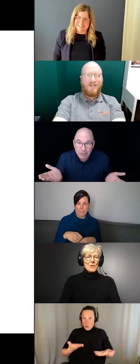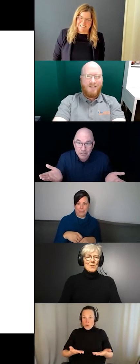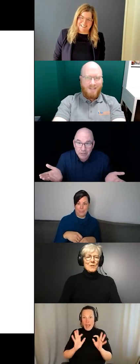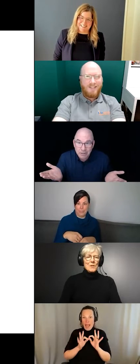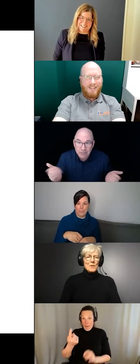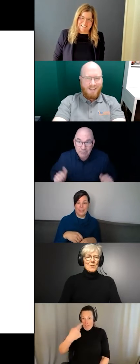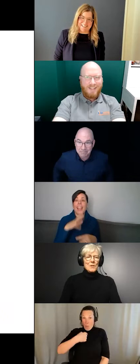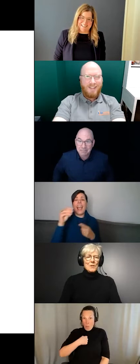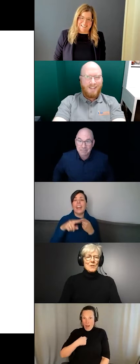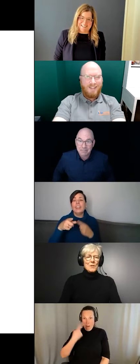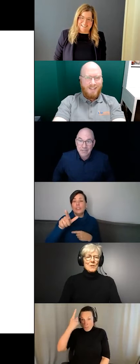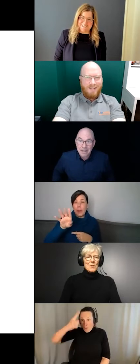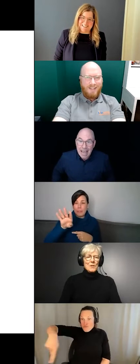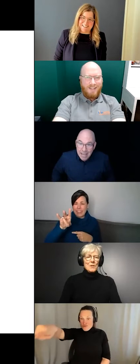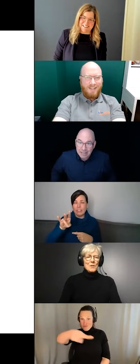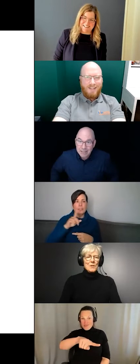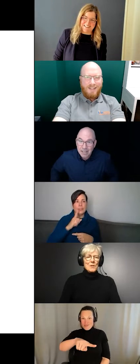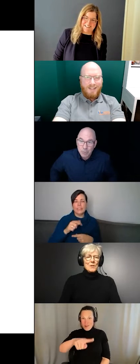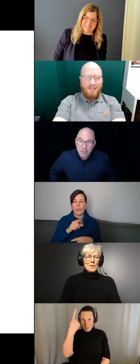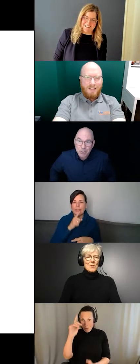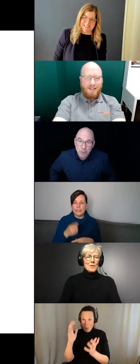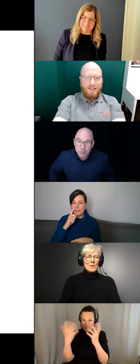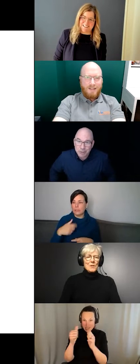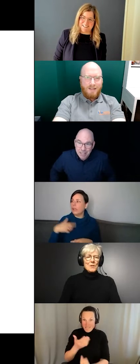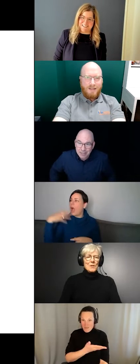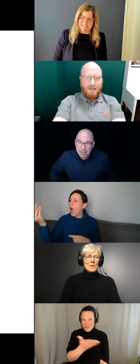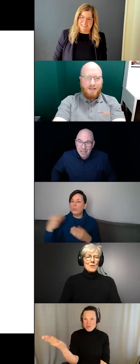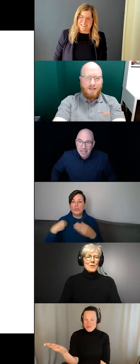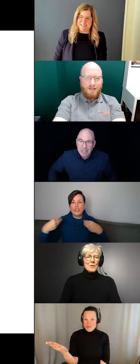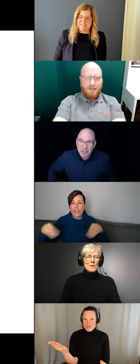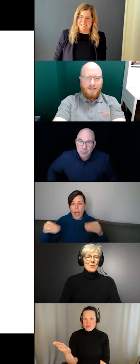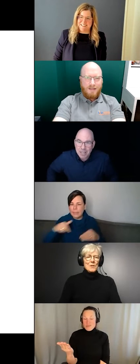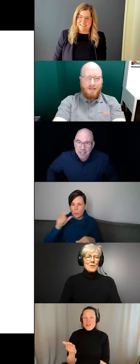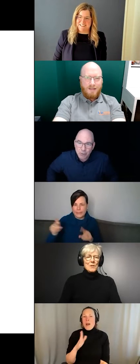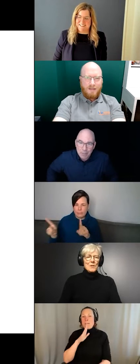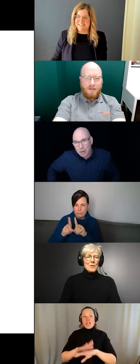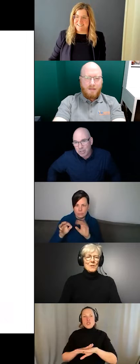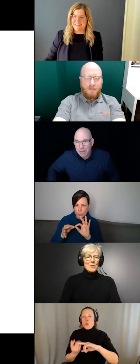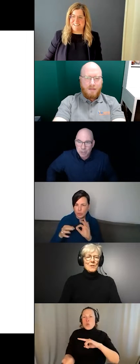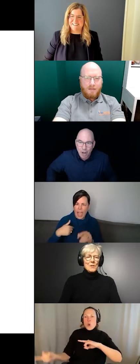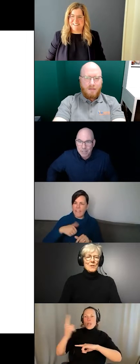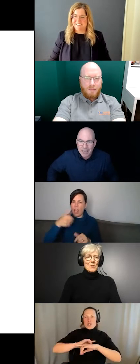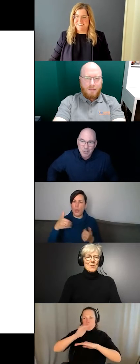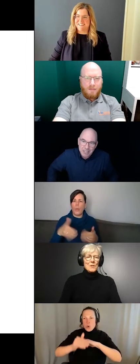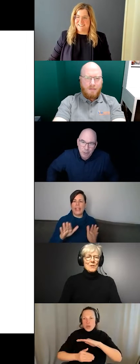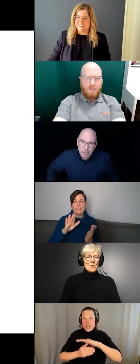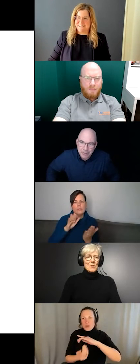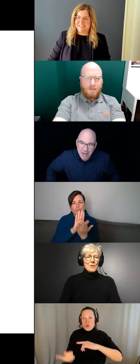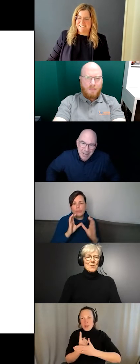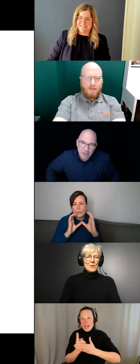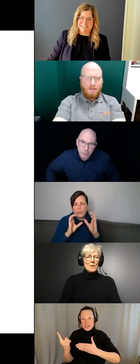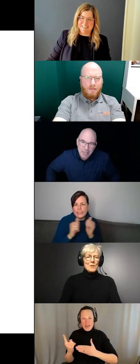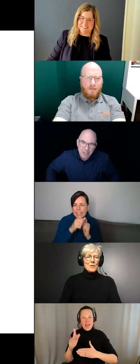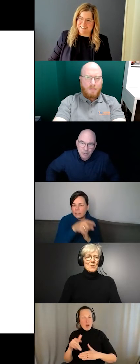moi aujourd'hui. L'interprète ne met pas un accommodement pour moi, mais c'est pour vous accommoder. Et quand je parle de 24 heures sur